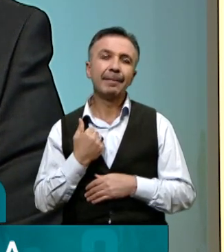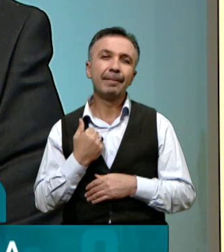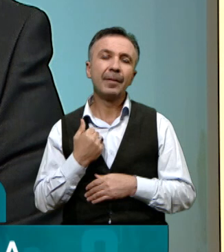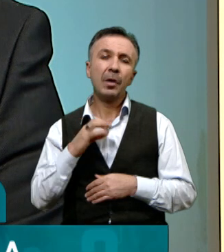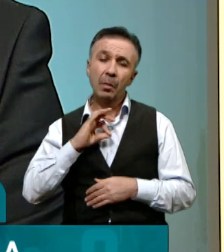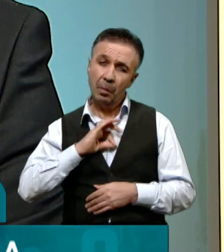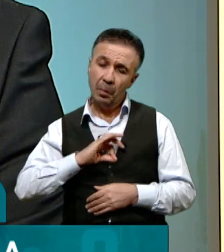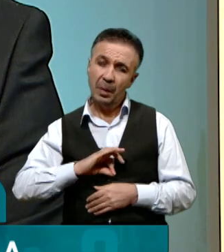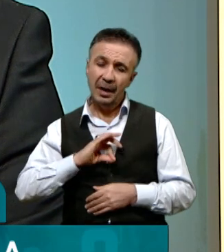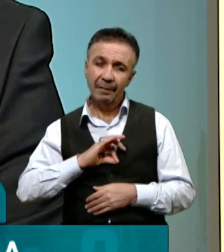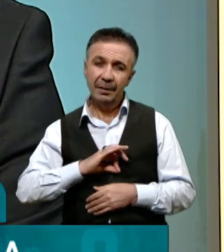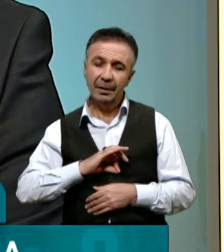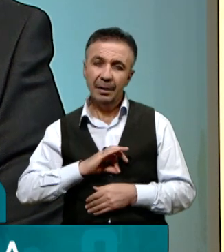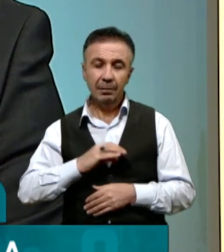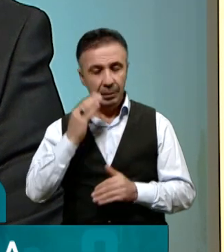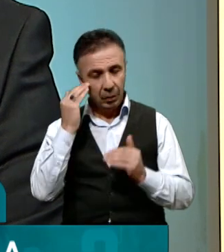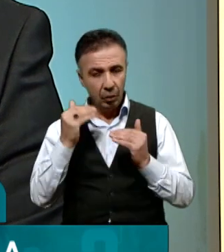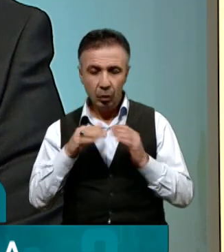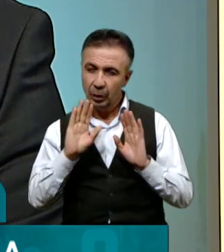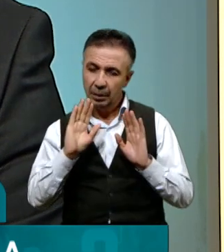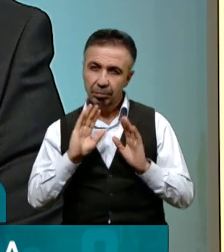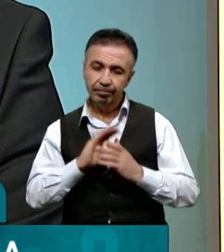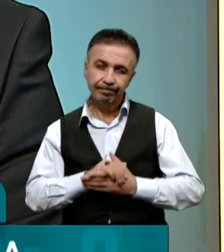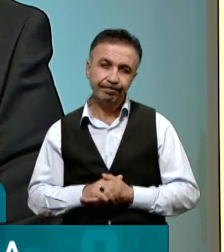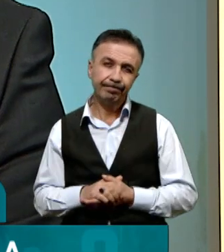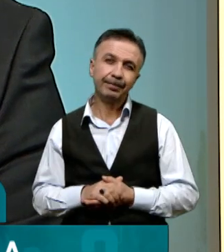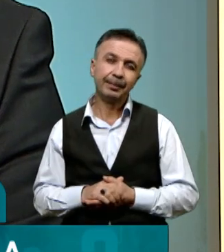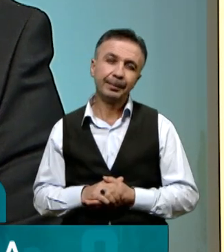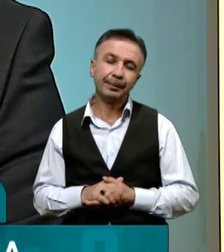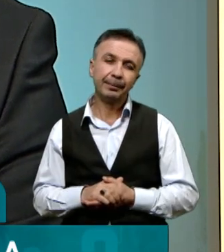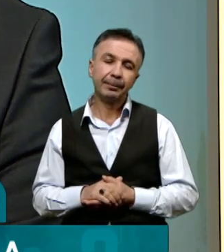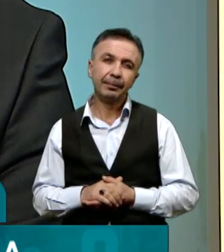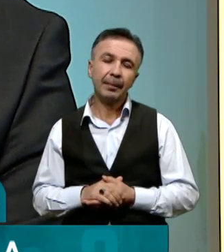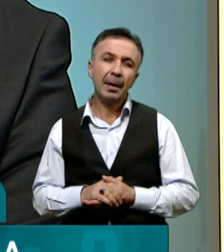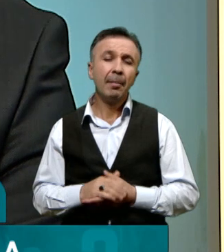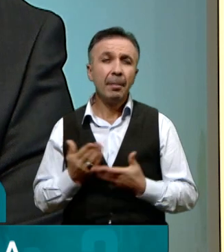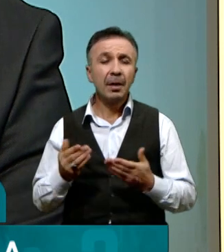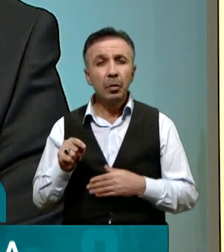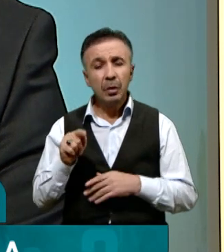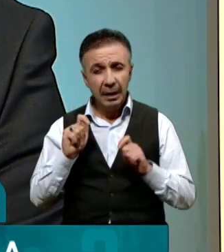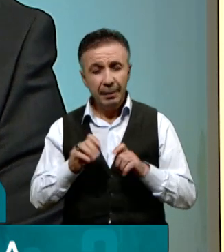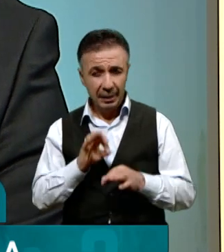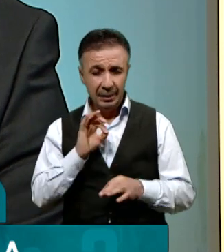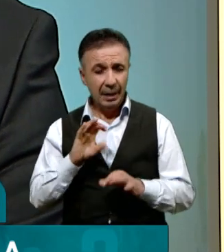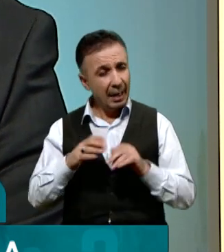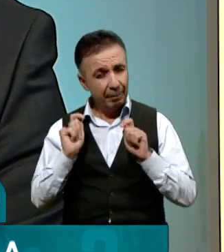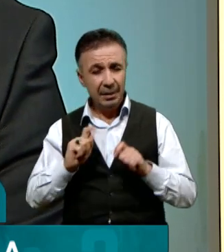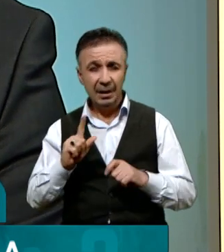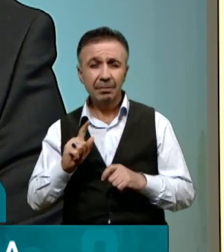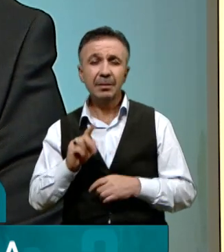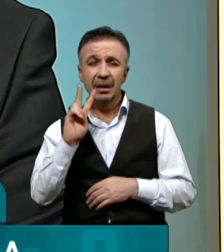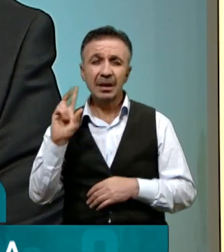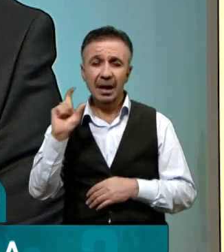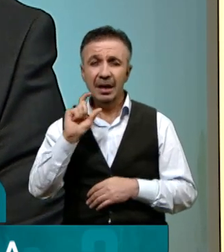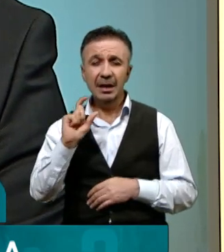manevi yatın adı nedir? Aykırı, ondan sonra ruhuna aykırı bir davranıştır, saygısızlıktır. Peki bunu yapan insan ne yapacaktır? İki ay peş peşe